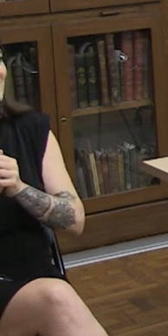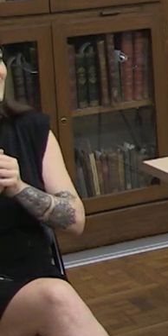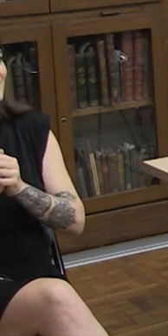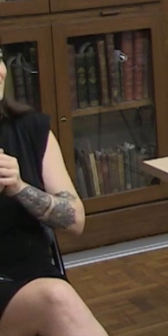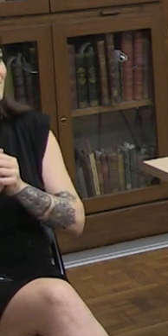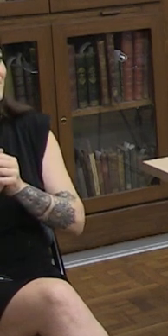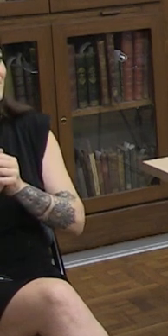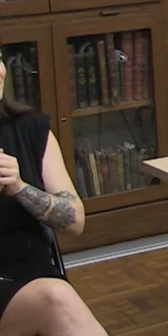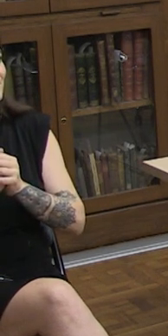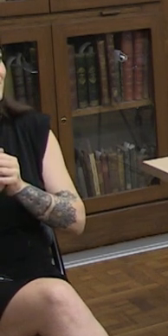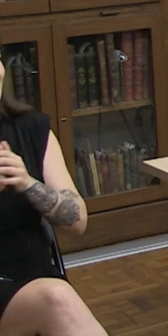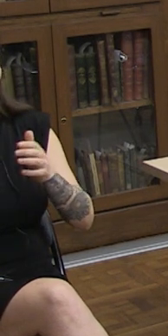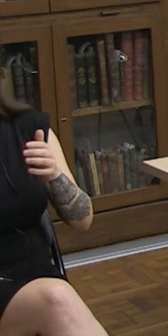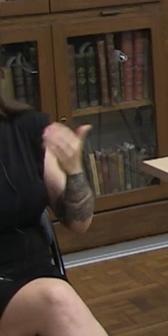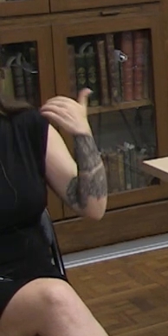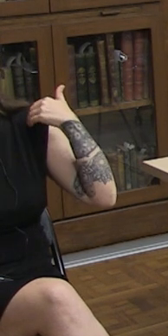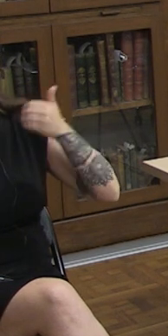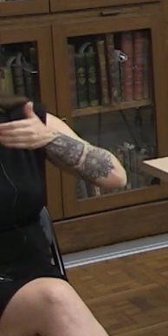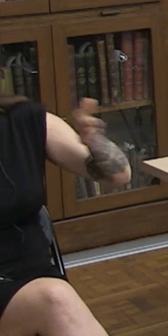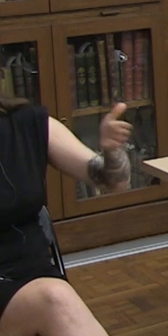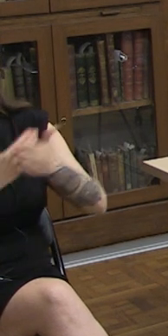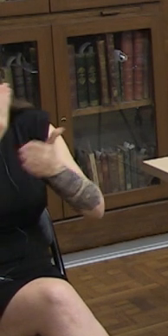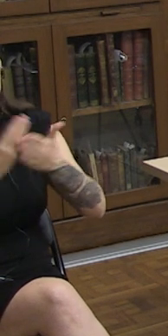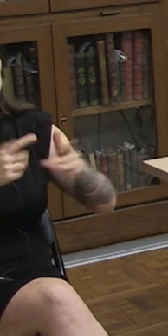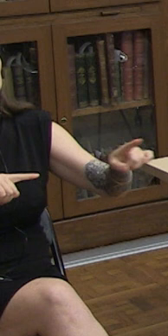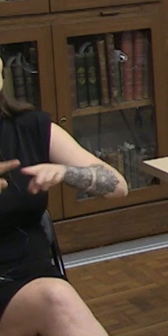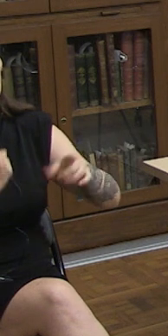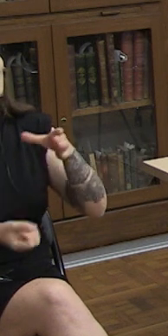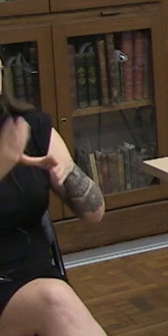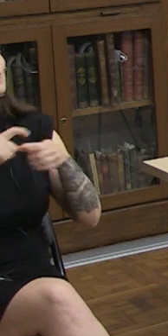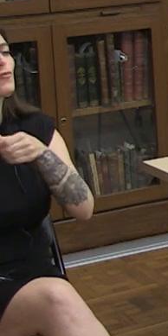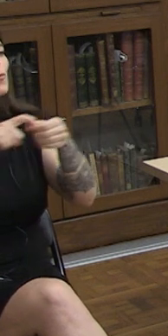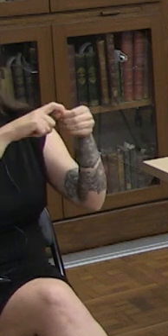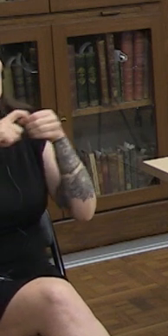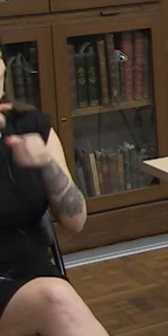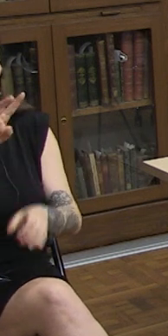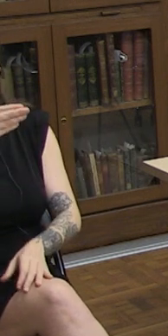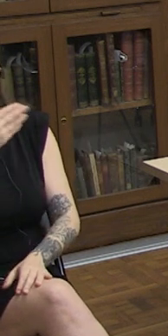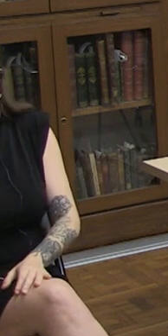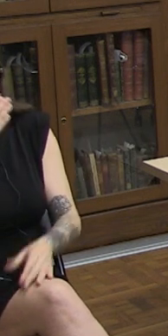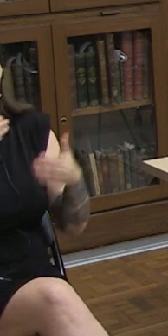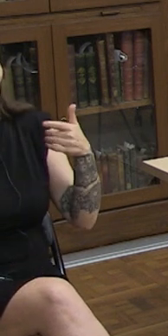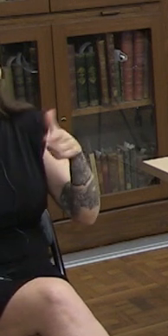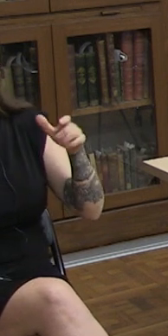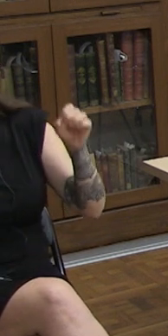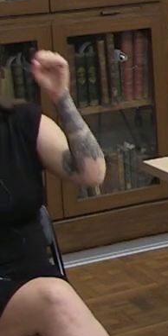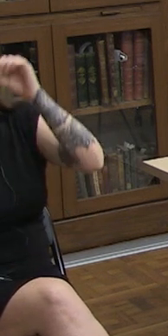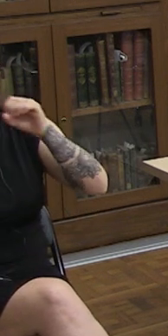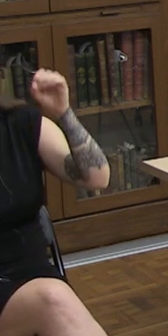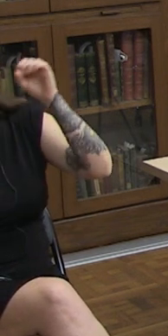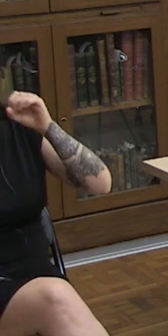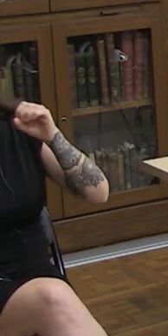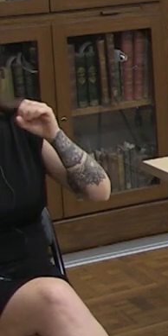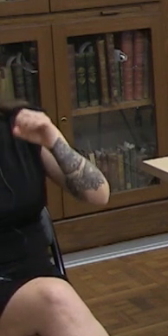Em plau, obri aquesta jornada organitzada per la Fundació Solidaritat UB a través de l'Observatori Europeu de